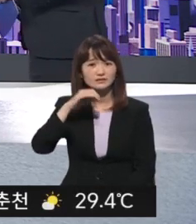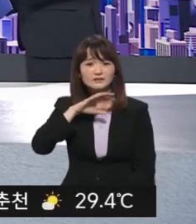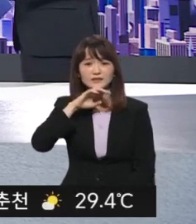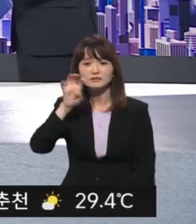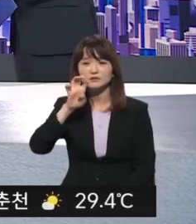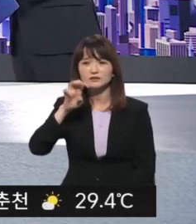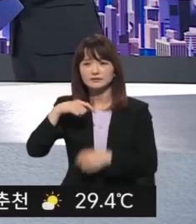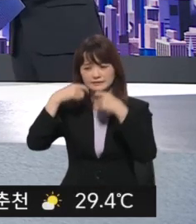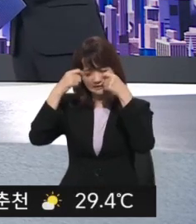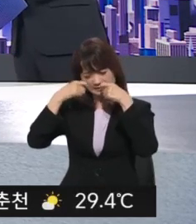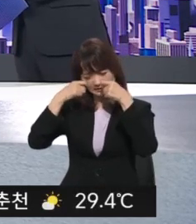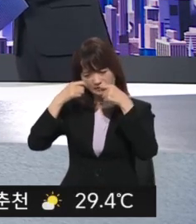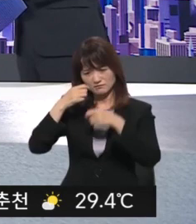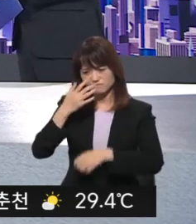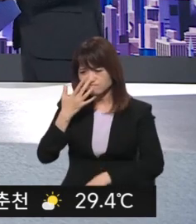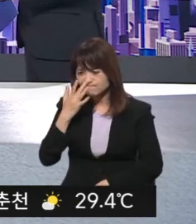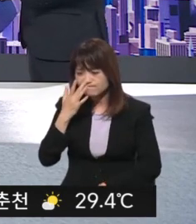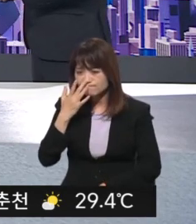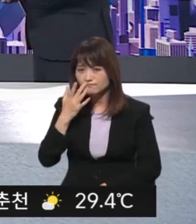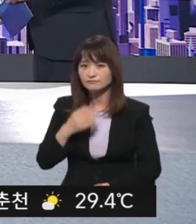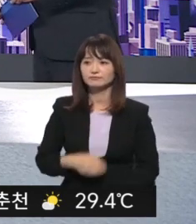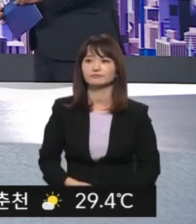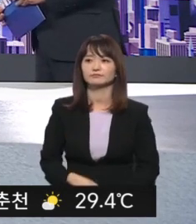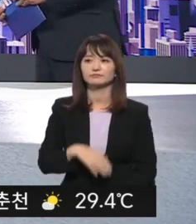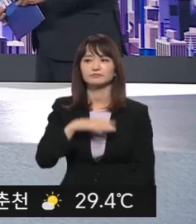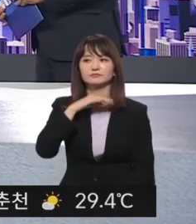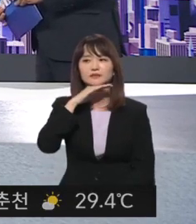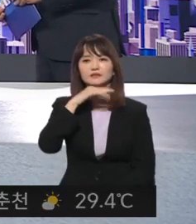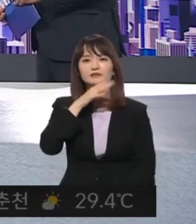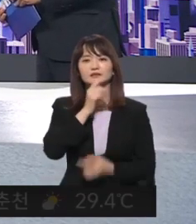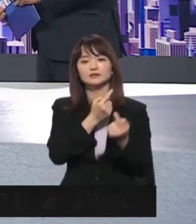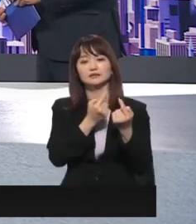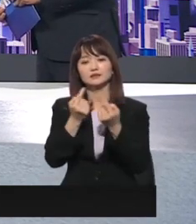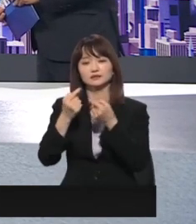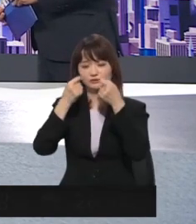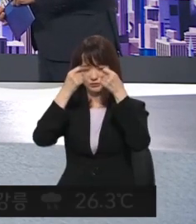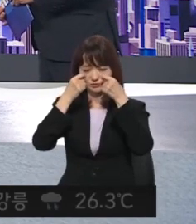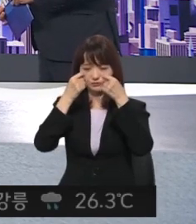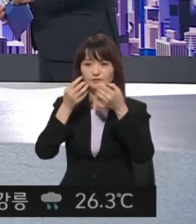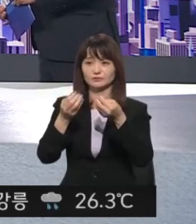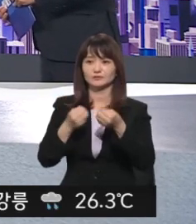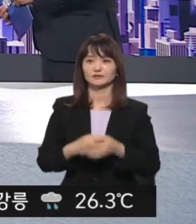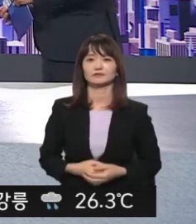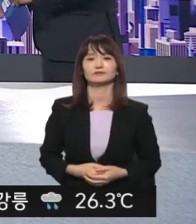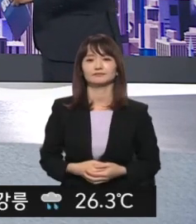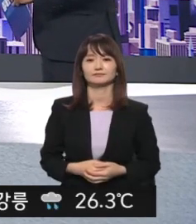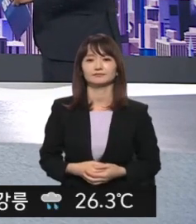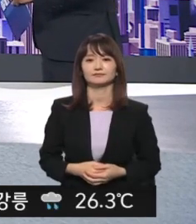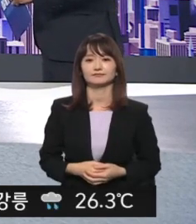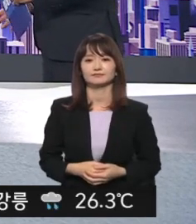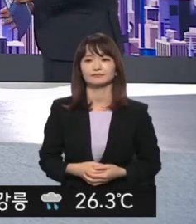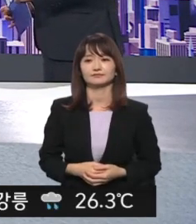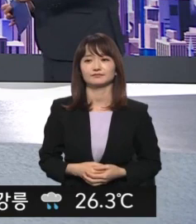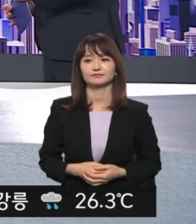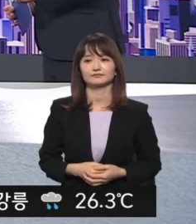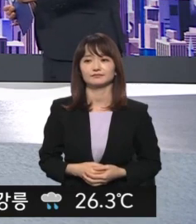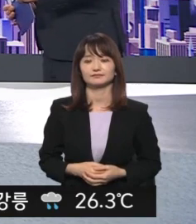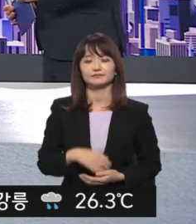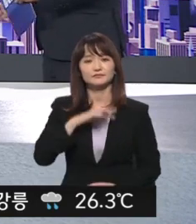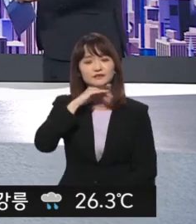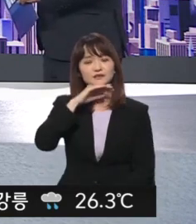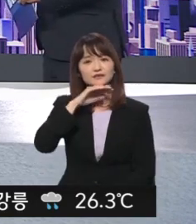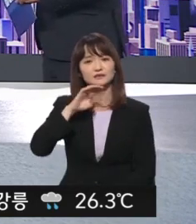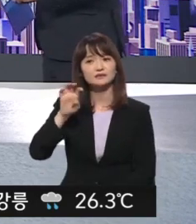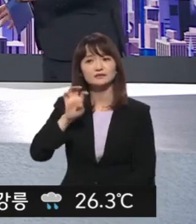짜는 게 이해가 안 된다 왜 그랬어요 뭐 참고로 나이 들면 더 눈물이 많아 진다고 합니다 대상으로 어머니만 하실 못하고 하니까 뭐 나이 마흔의